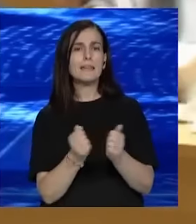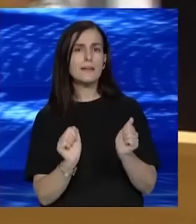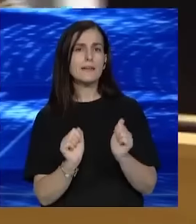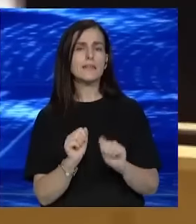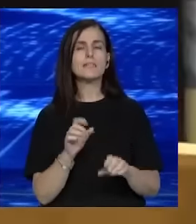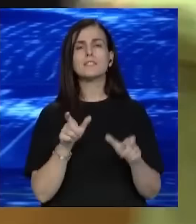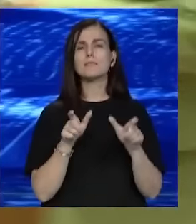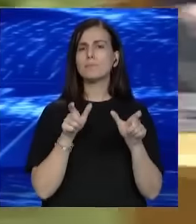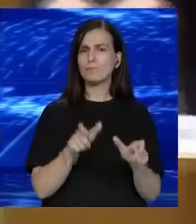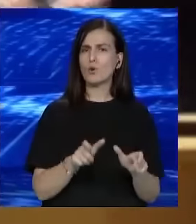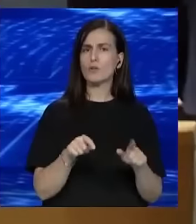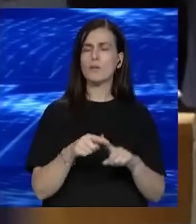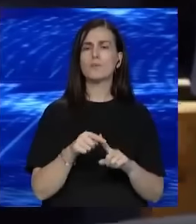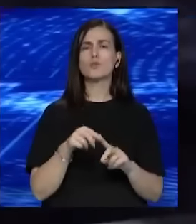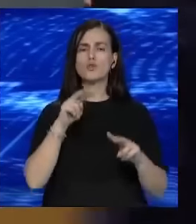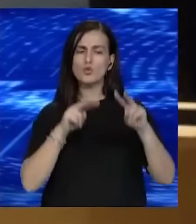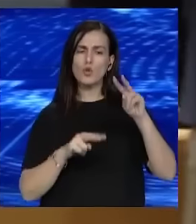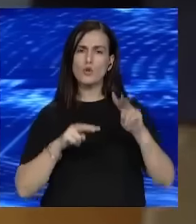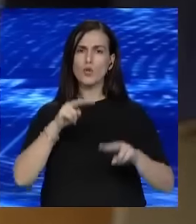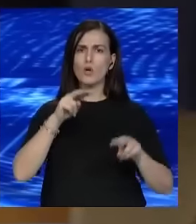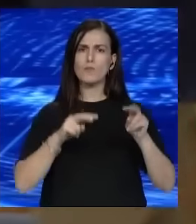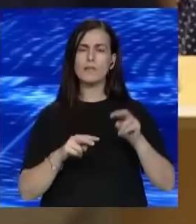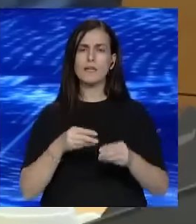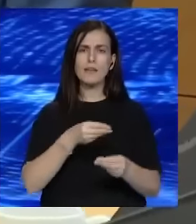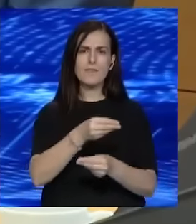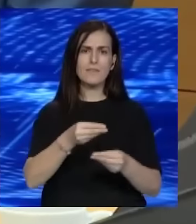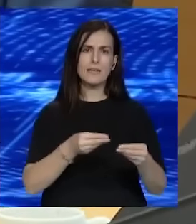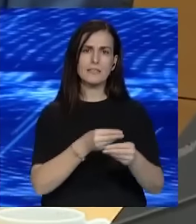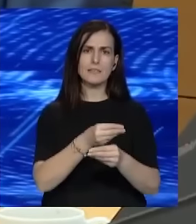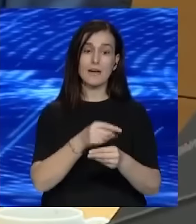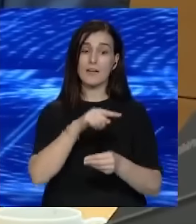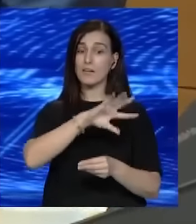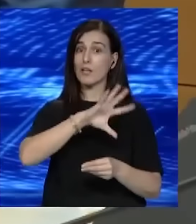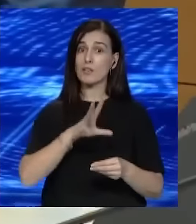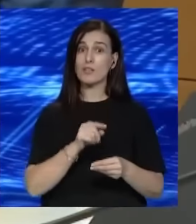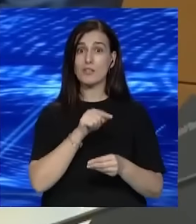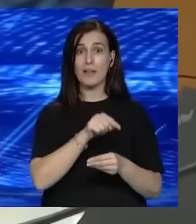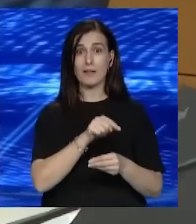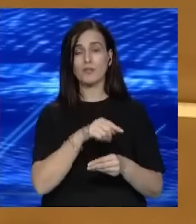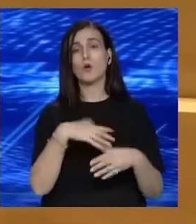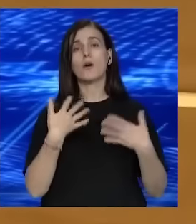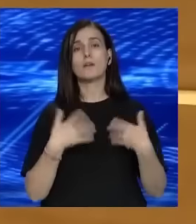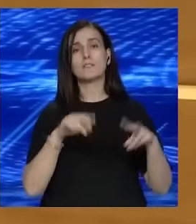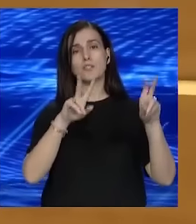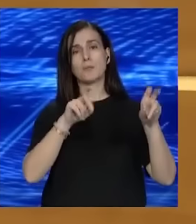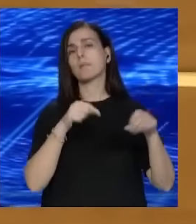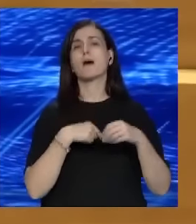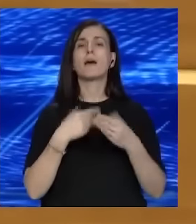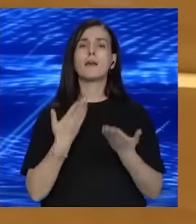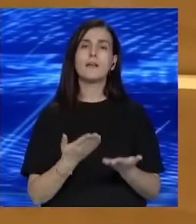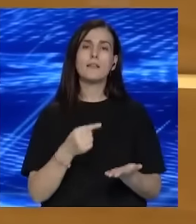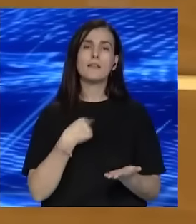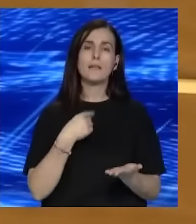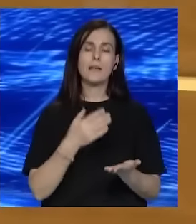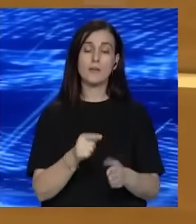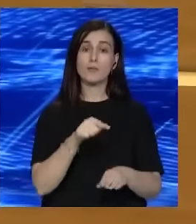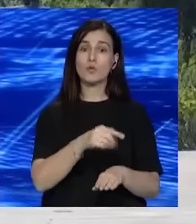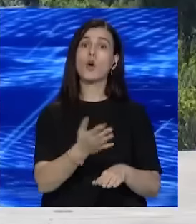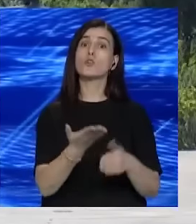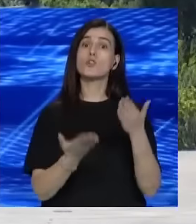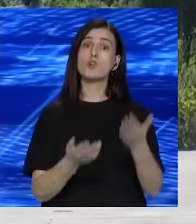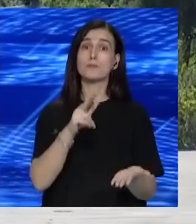sigurinë, si dhe kontrollin financiar. Praktika është e tillë që kapitulli me të cilin nisi negociata do të jetë deri fundit që do të përmbyllet. Parakusht për